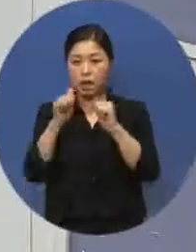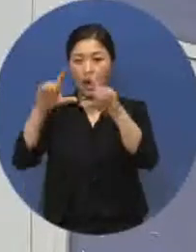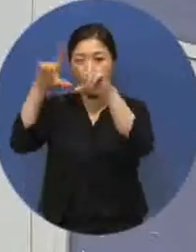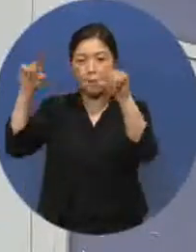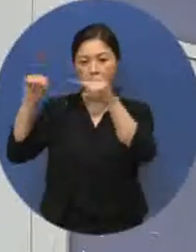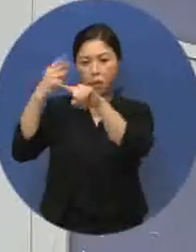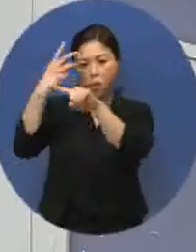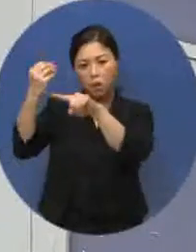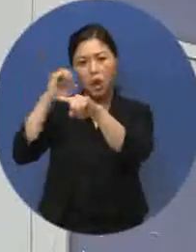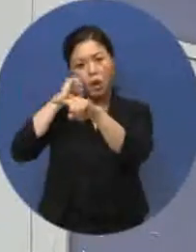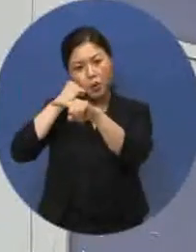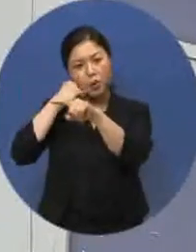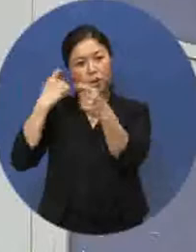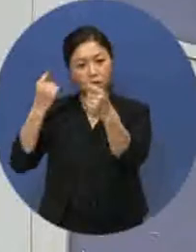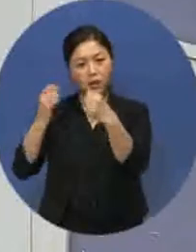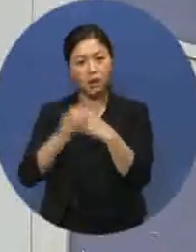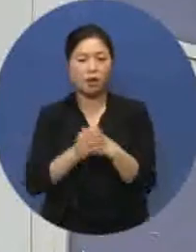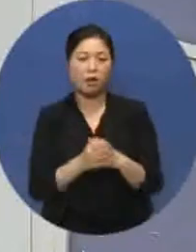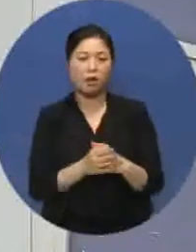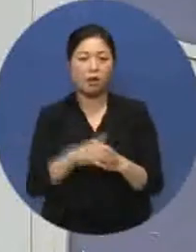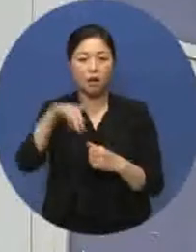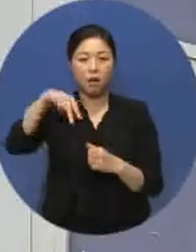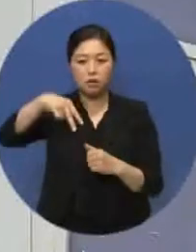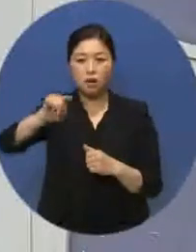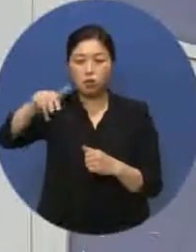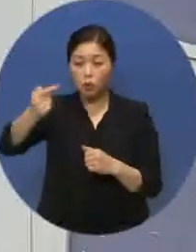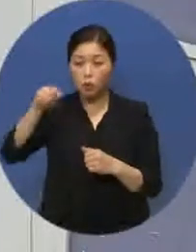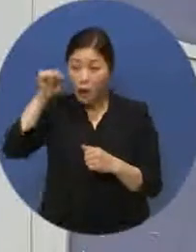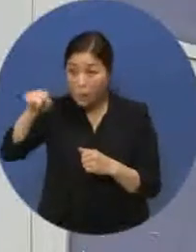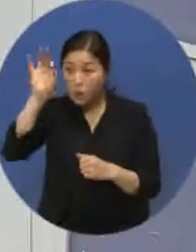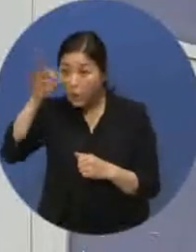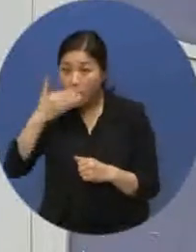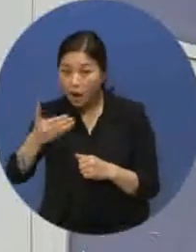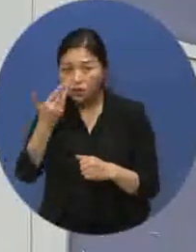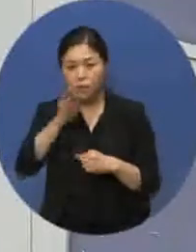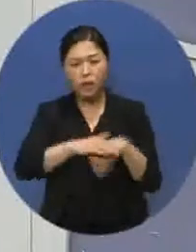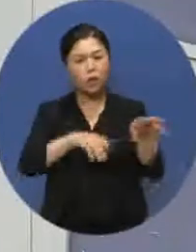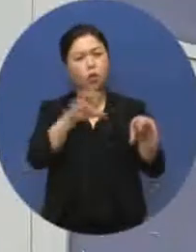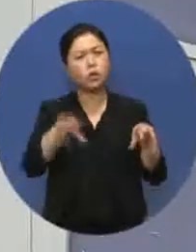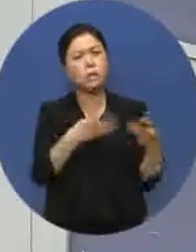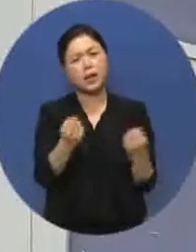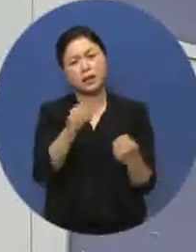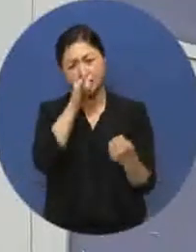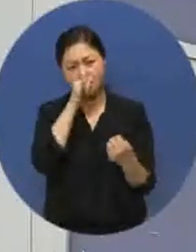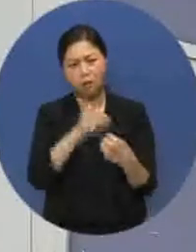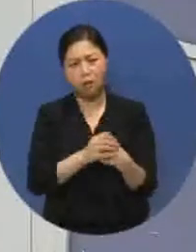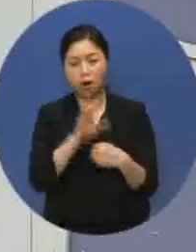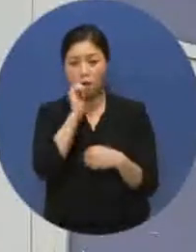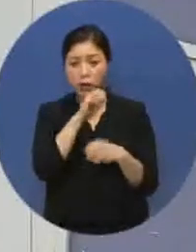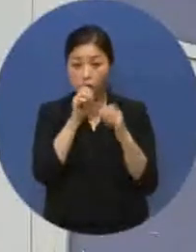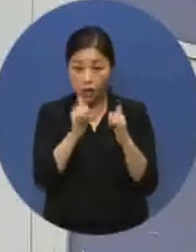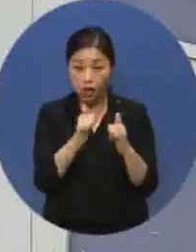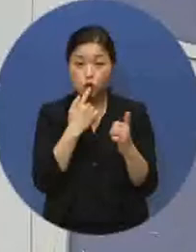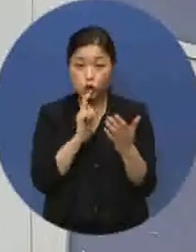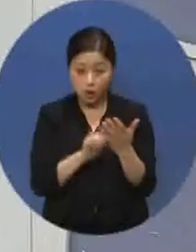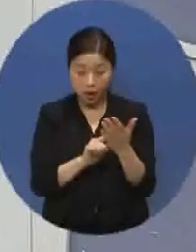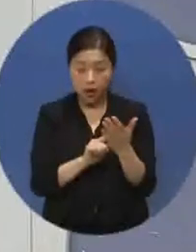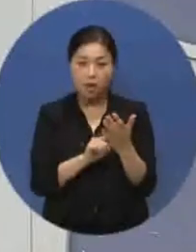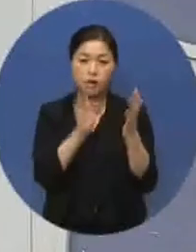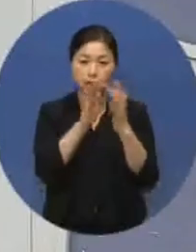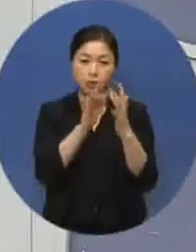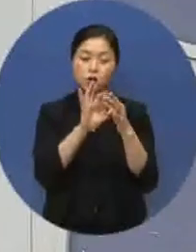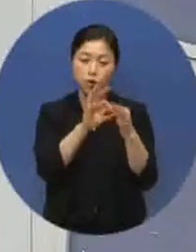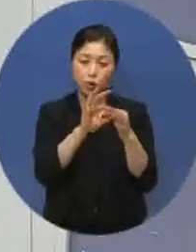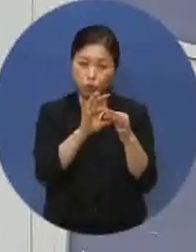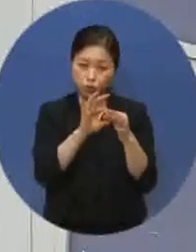와야 변호사 간판을 볼 수 있었는데 그렇죠. 요즘은 어느 지역을 가도 다 변호사 간판이 있습니다. 그리고 변호사가 쉽게 인터넷이나 이런 데서를